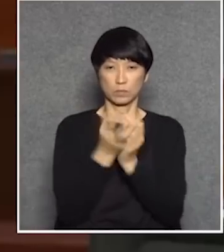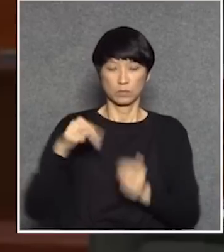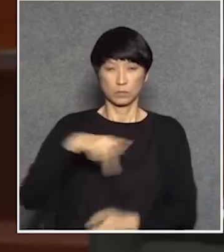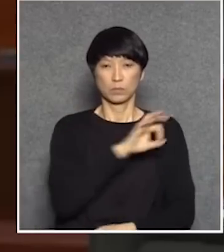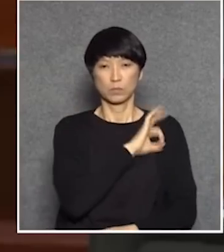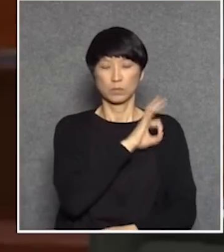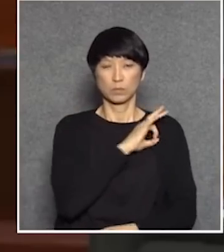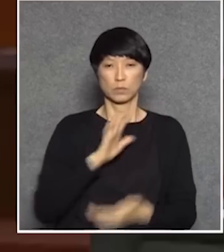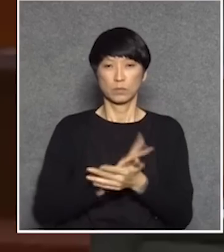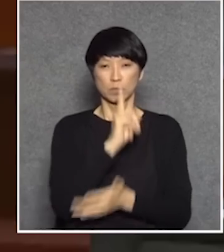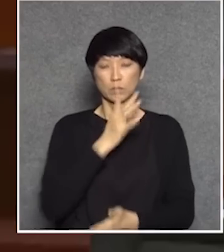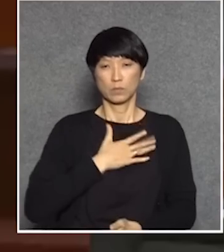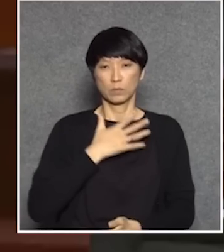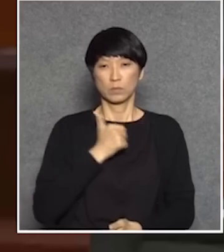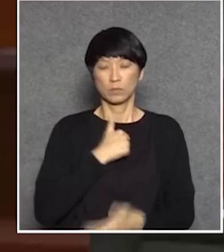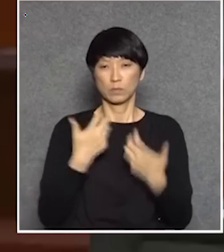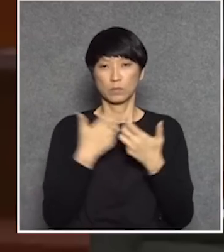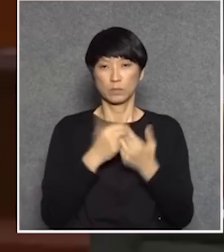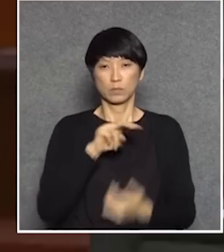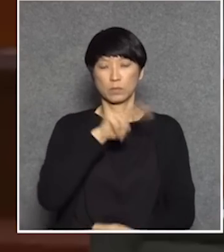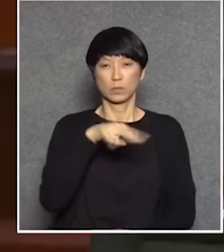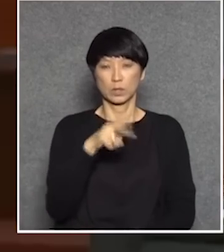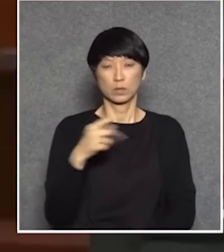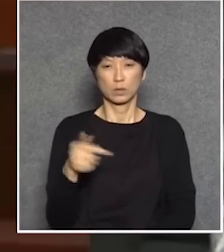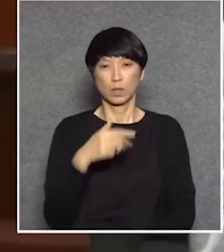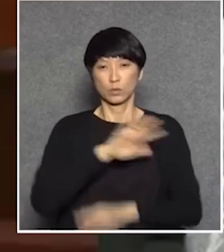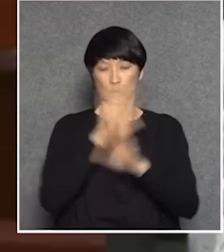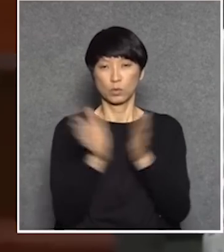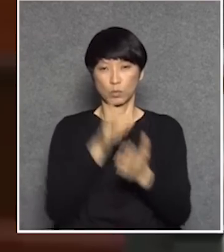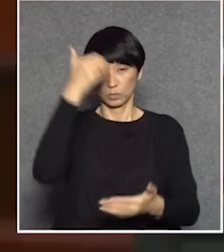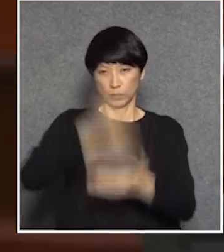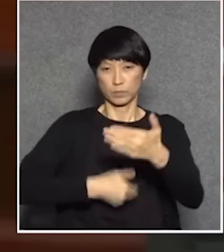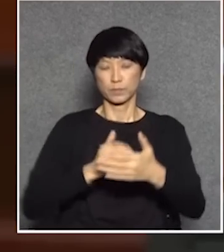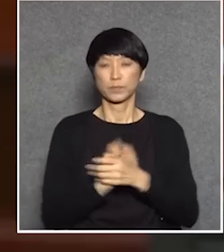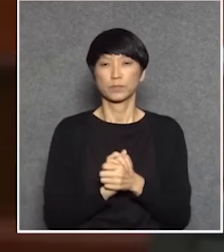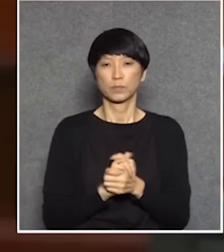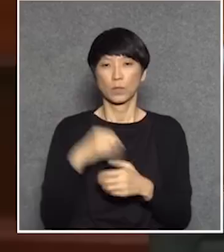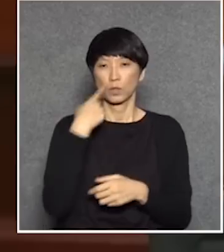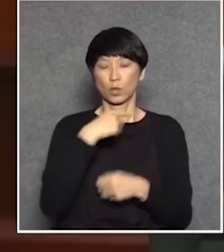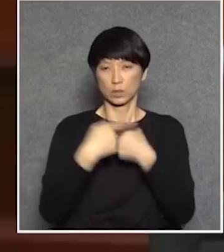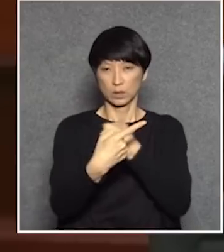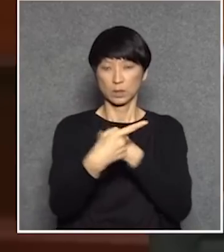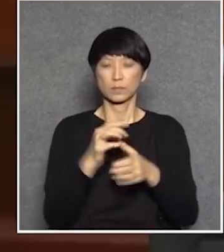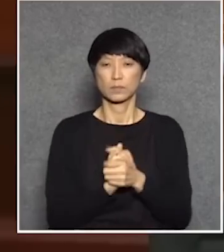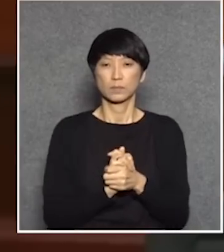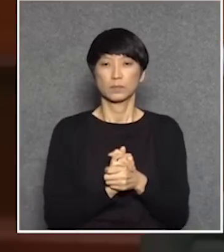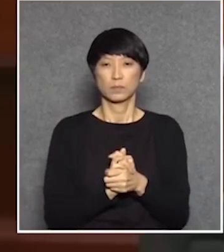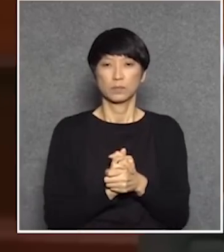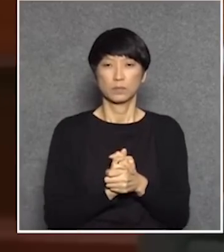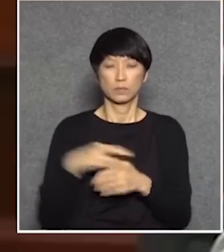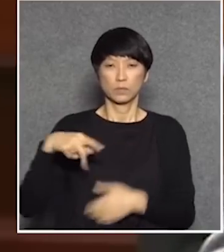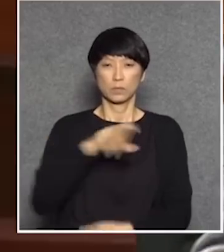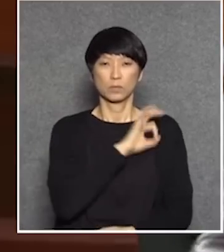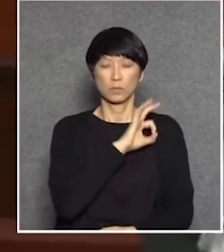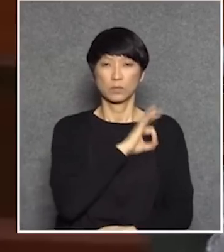年預算嗰2080萬咧全部刪曬佢啊！咁我講咗第一次噶啦啊！行政會議係一